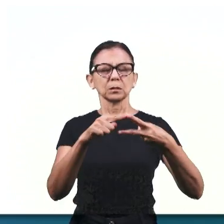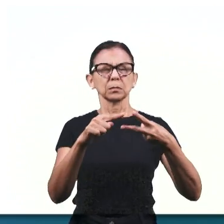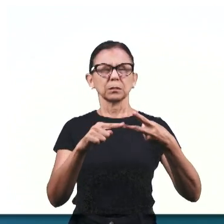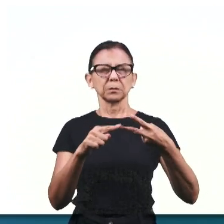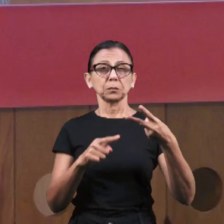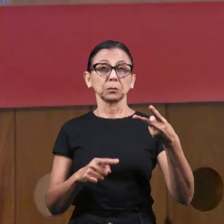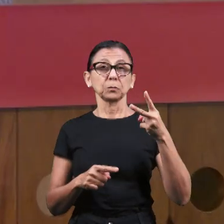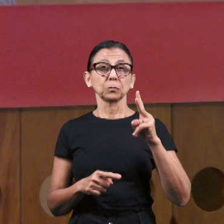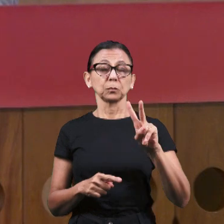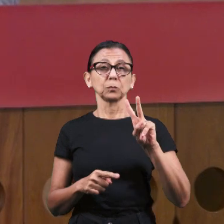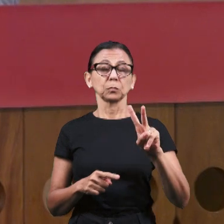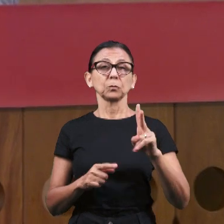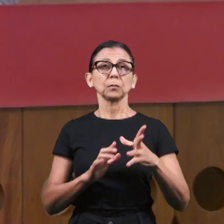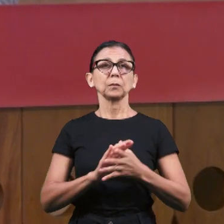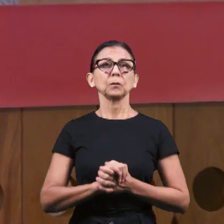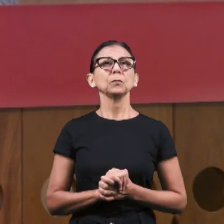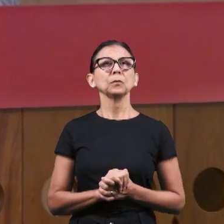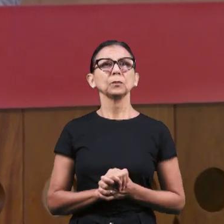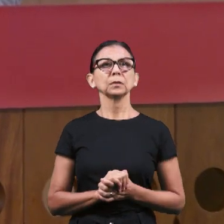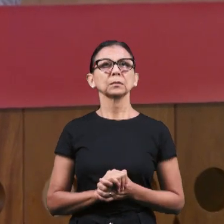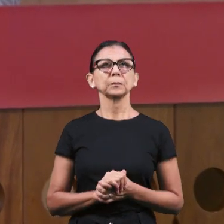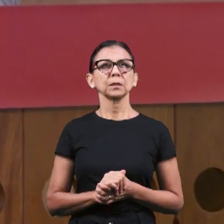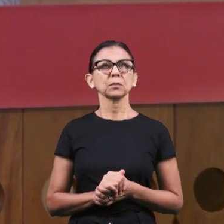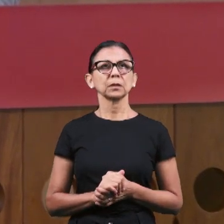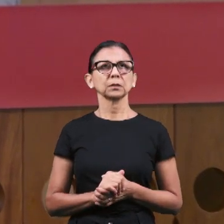du Seigneur Jésus. Donc,